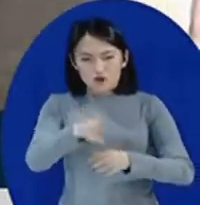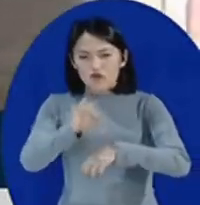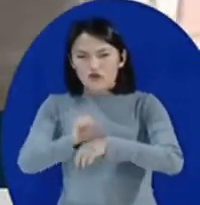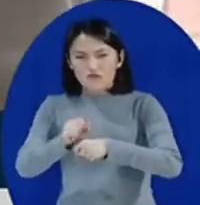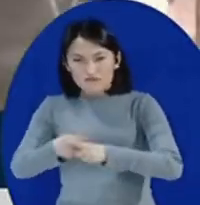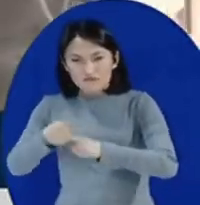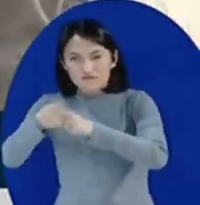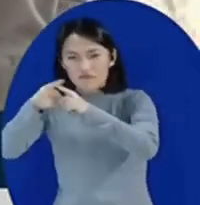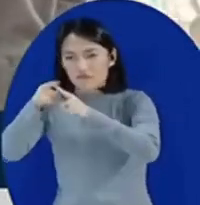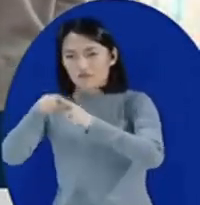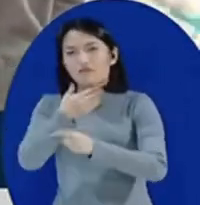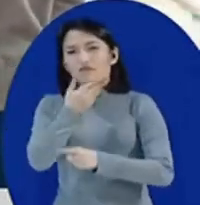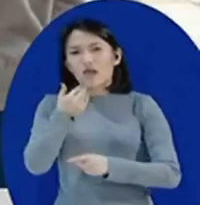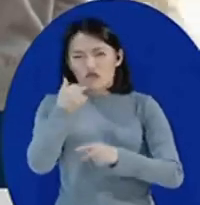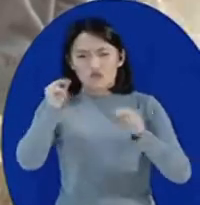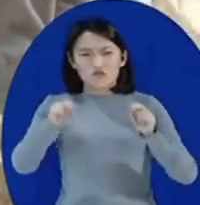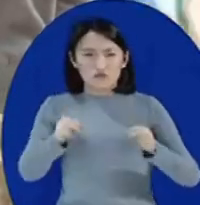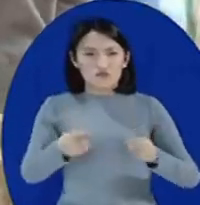байх боломжтой.